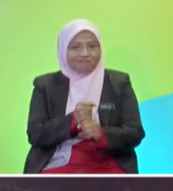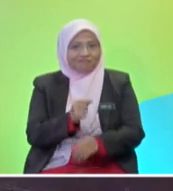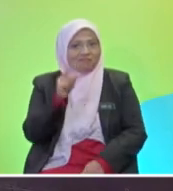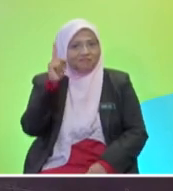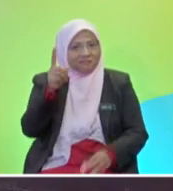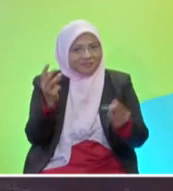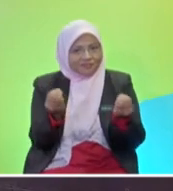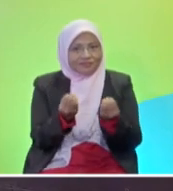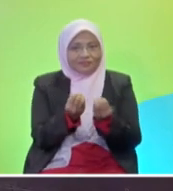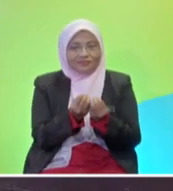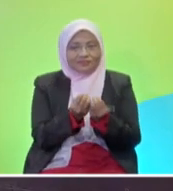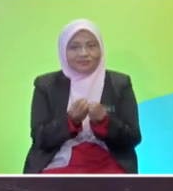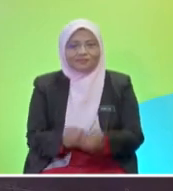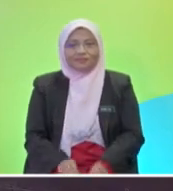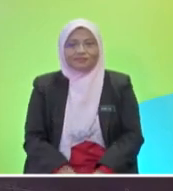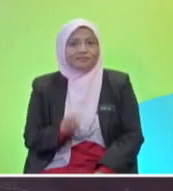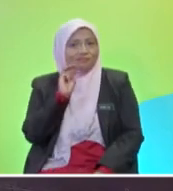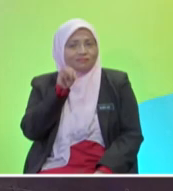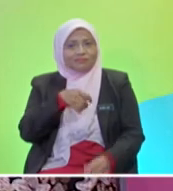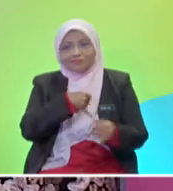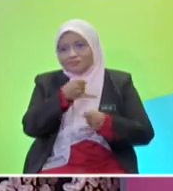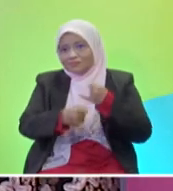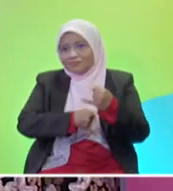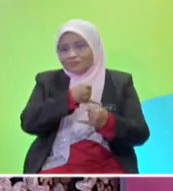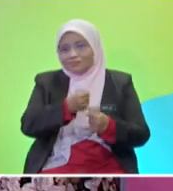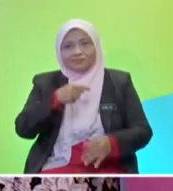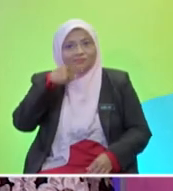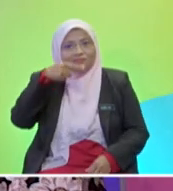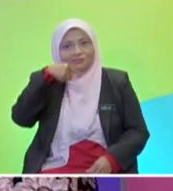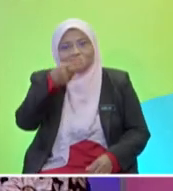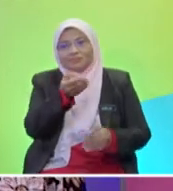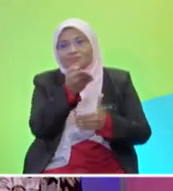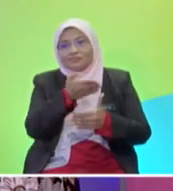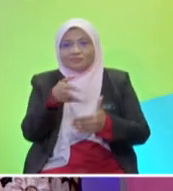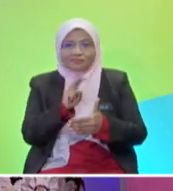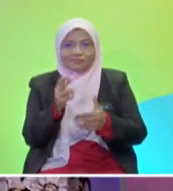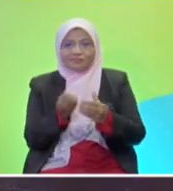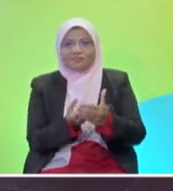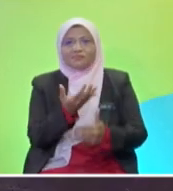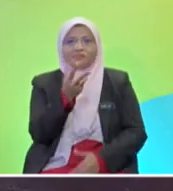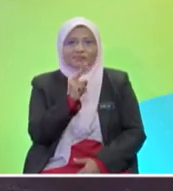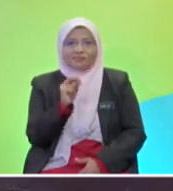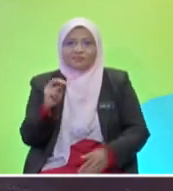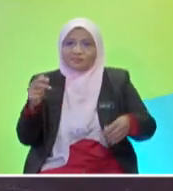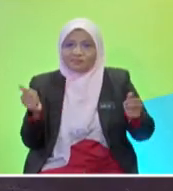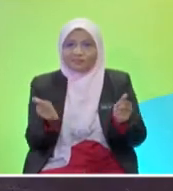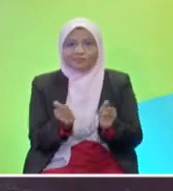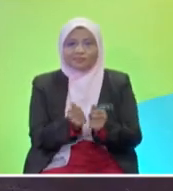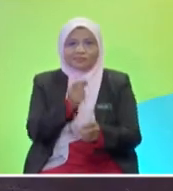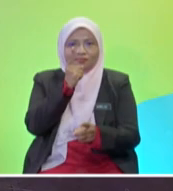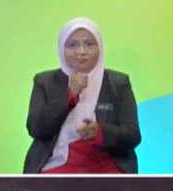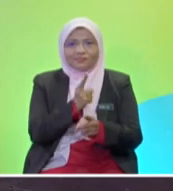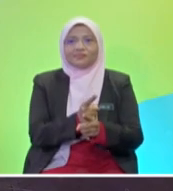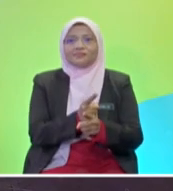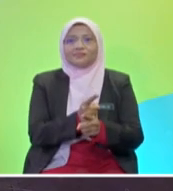Jadi Mira dah berjaya sebut dan labelkan bahagian tumbuhan dengan betul. Baiklah cikgu. Cikgu, memandangkan aktiviti pun